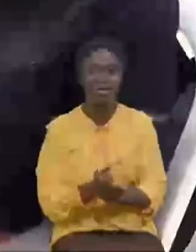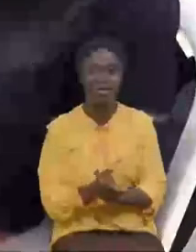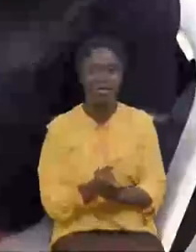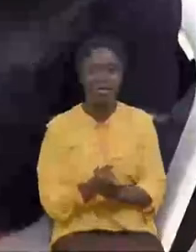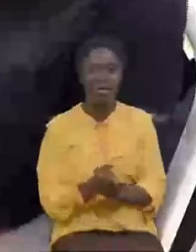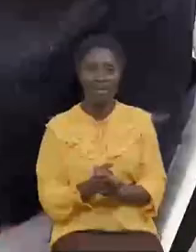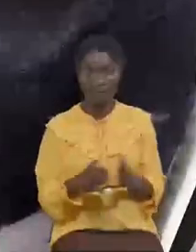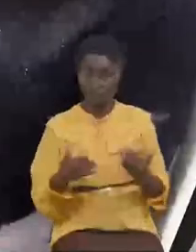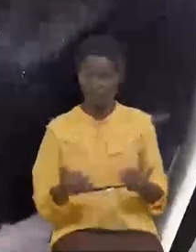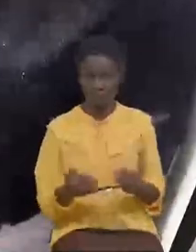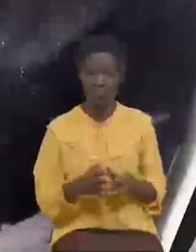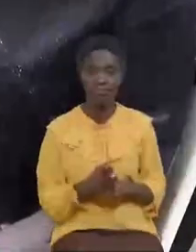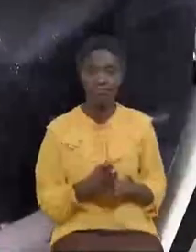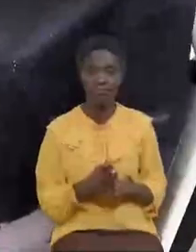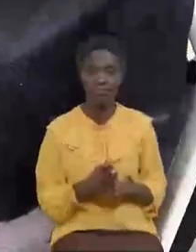Maintenant,